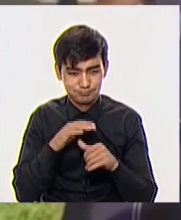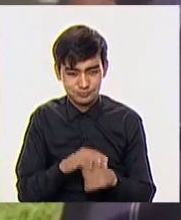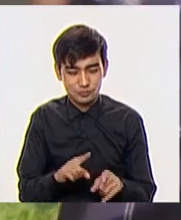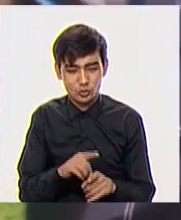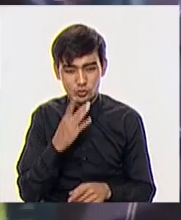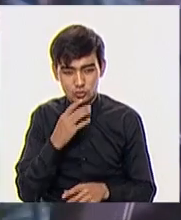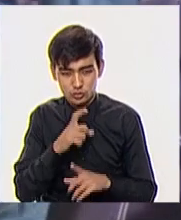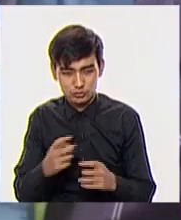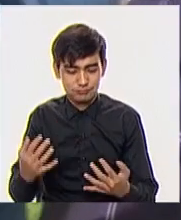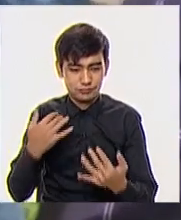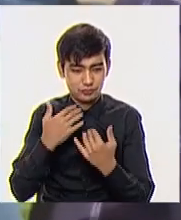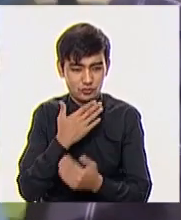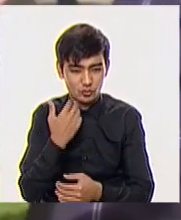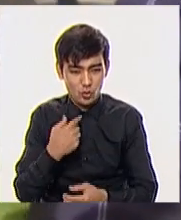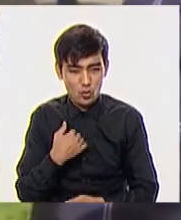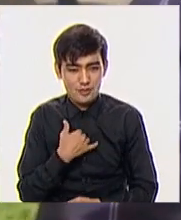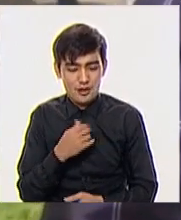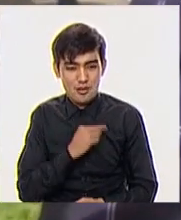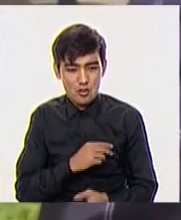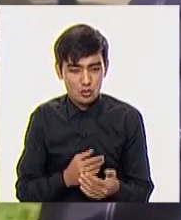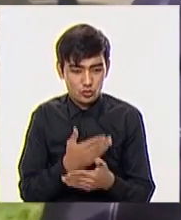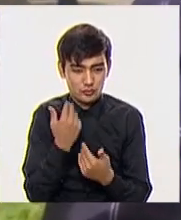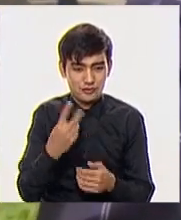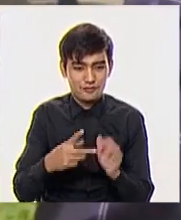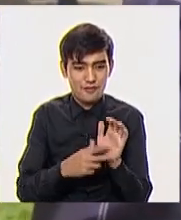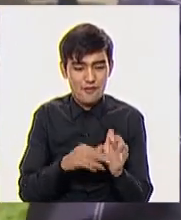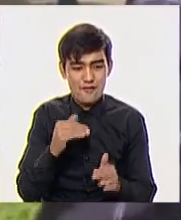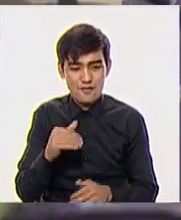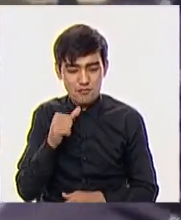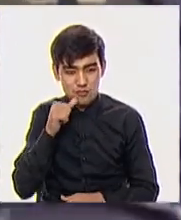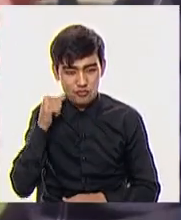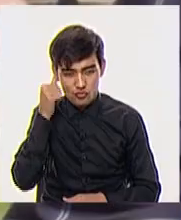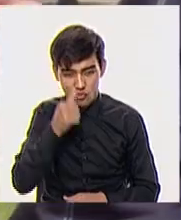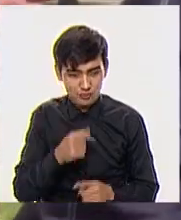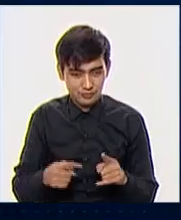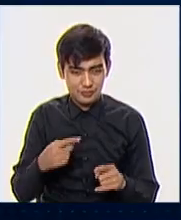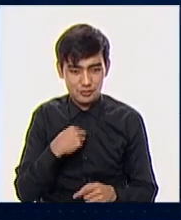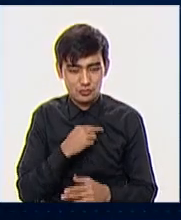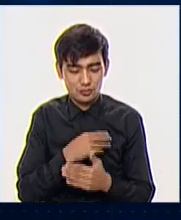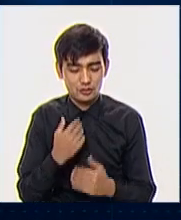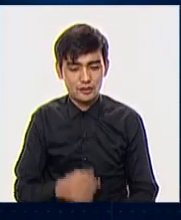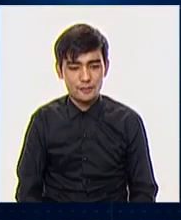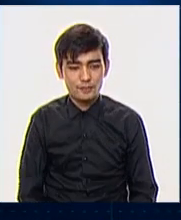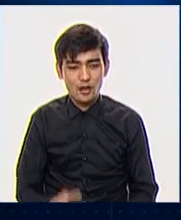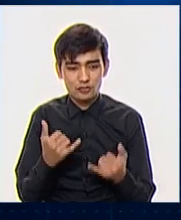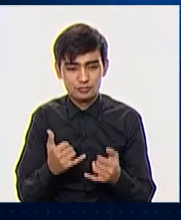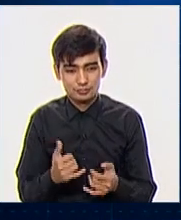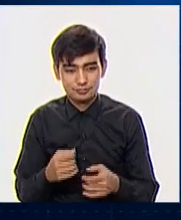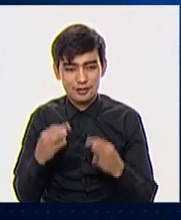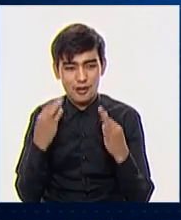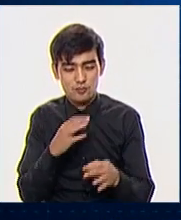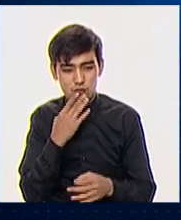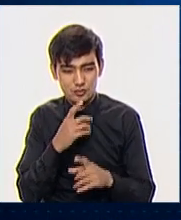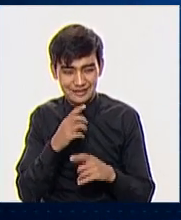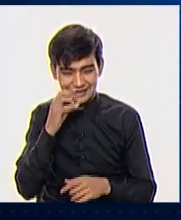просто не приезжают. У меня нет работы с 28 февраля прошлого года. Сейчас въезд разрешили только